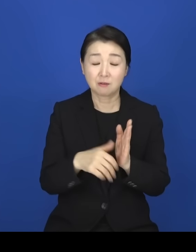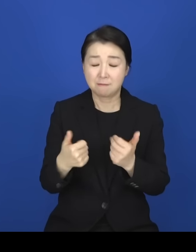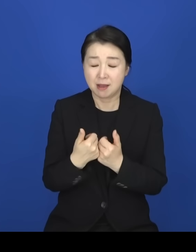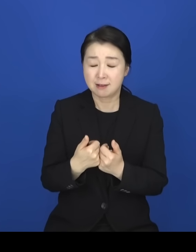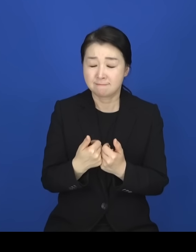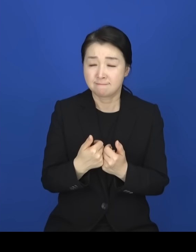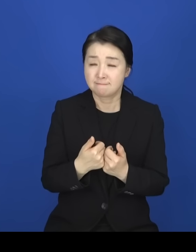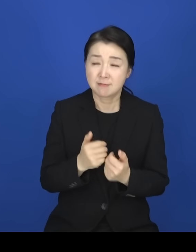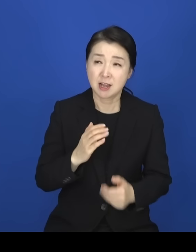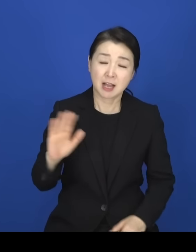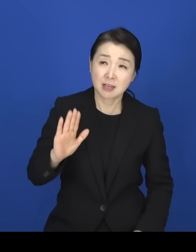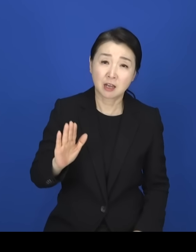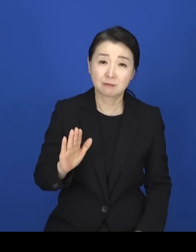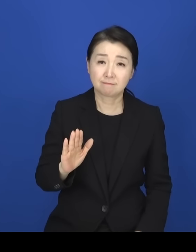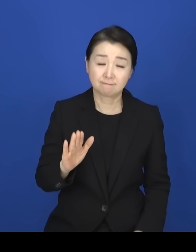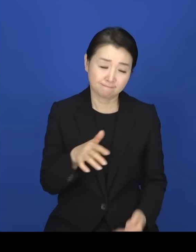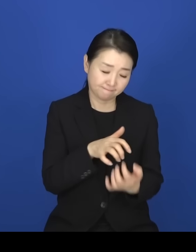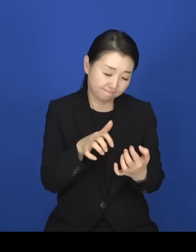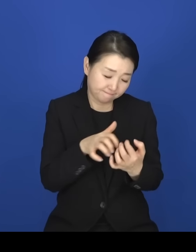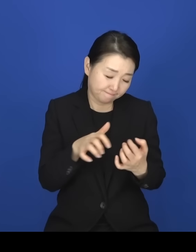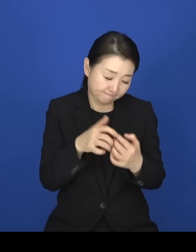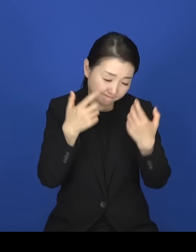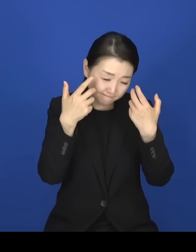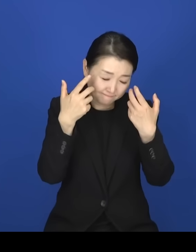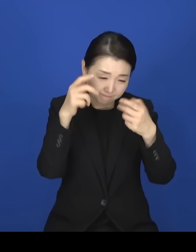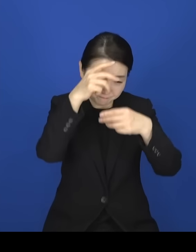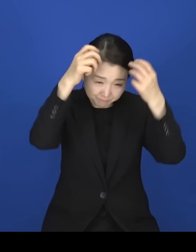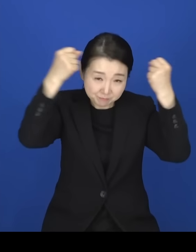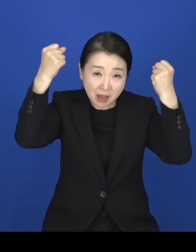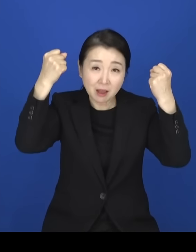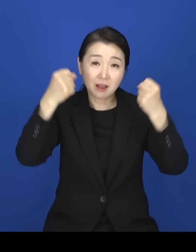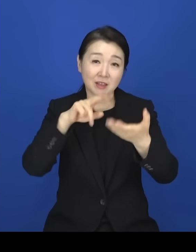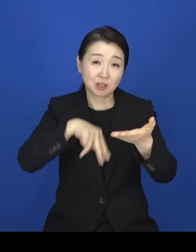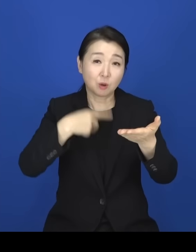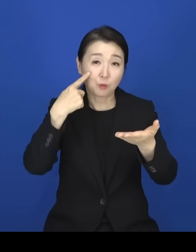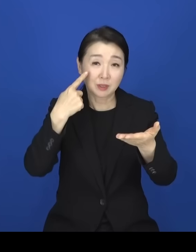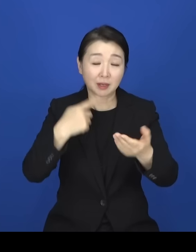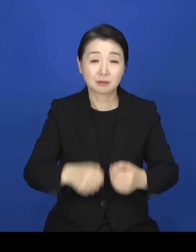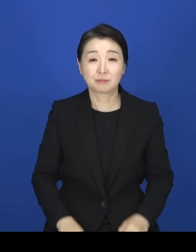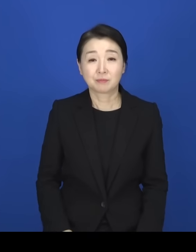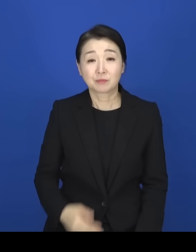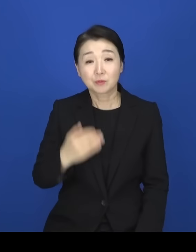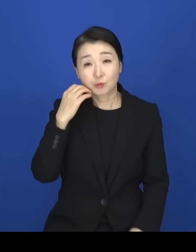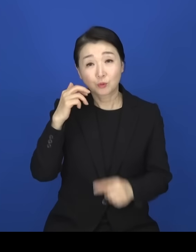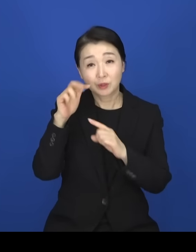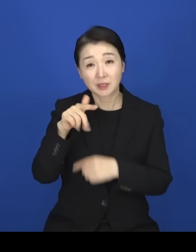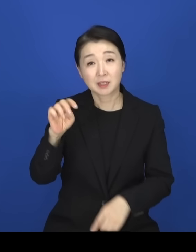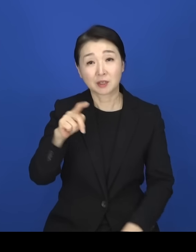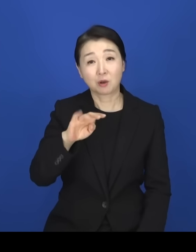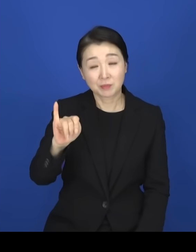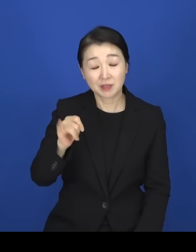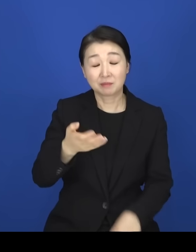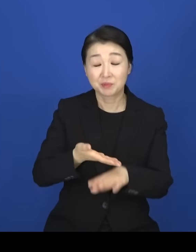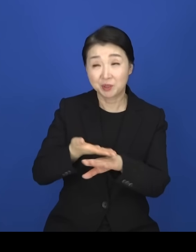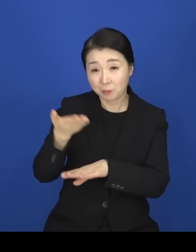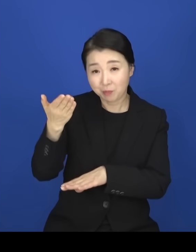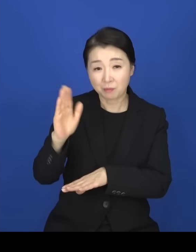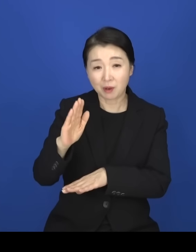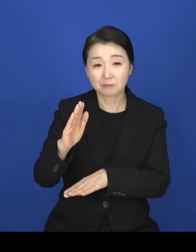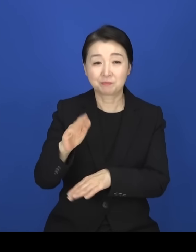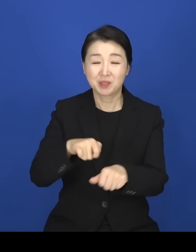물고 읽어보자. 물론 그 과정에 이제 우리 이성미 선배가 예. 벌금을 매길 수 있는 성경 통독반에